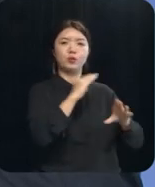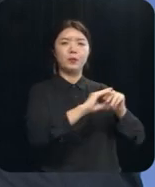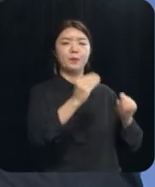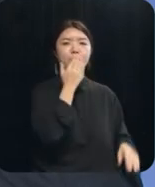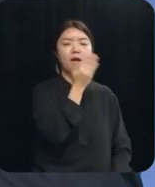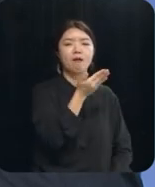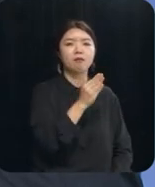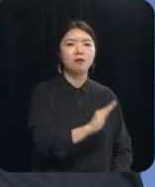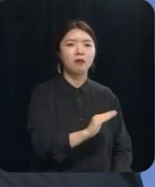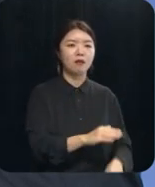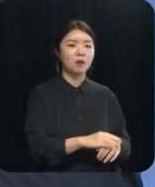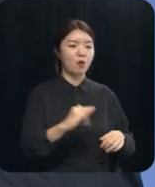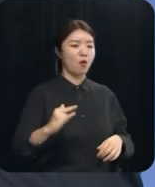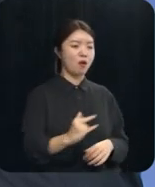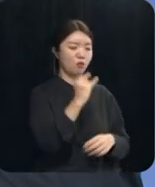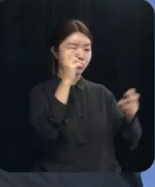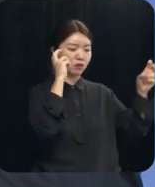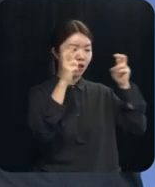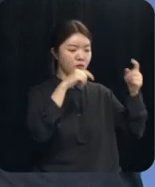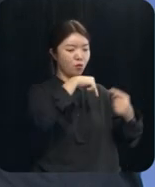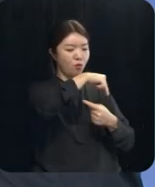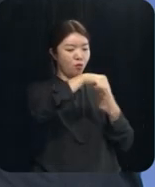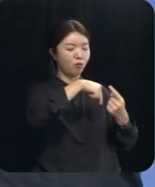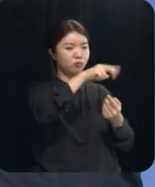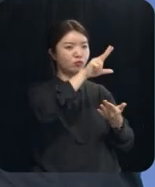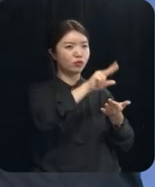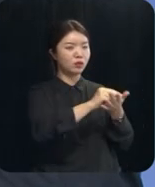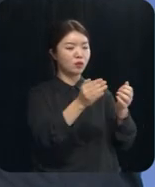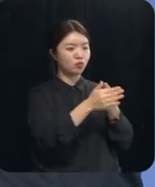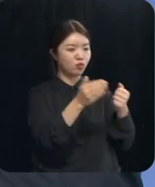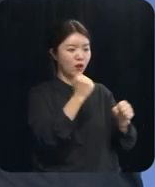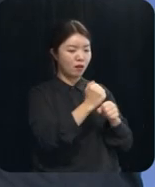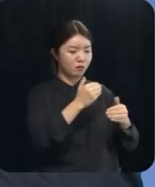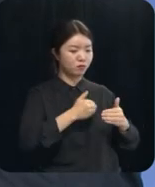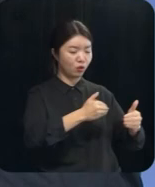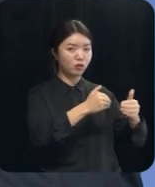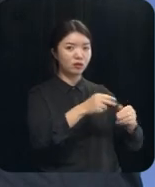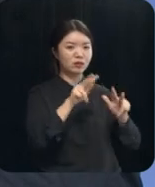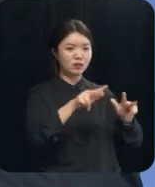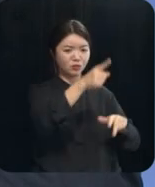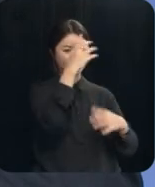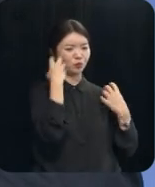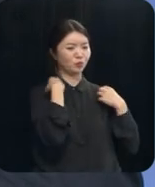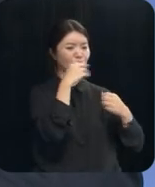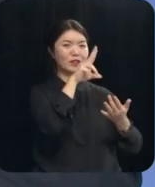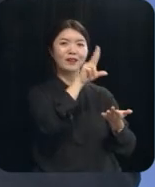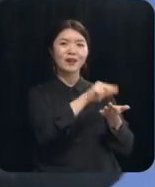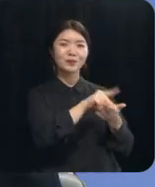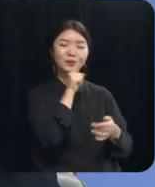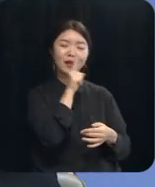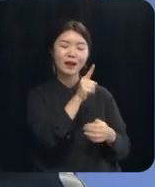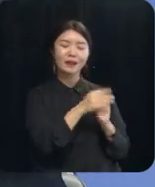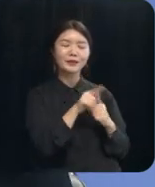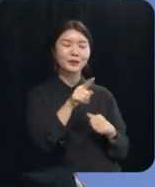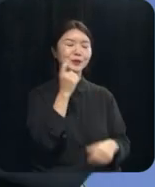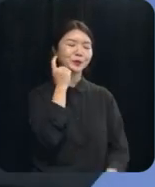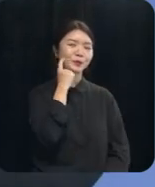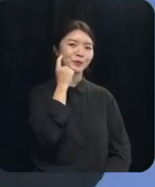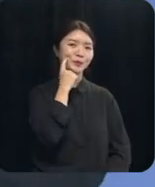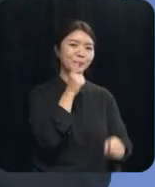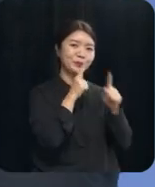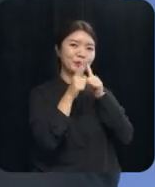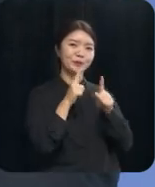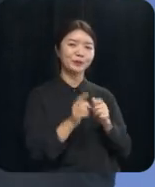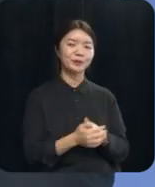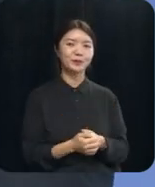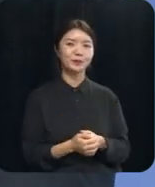사안인데 항공사의 경영상의 판단에 따라서 한 부분을 지금은 이제 정부 탓으로 돌리고 있습니다. 명백한 허위 사실입니다. 그 부분은.